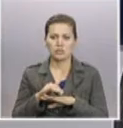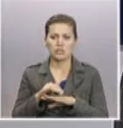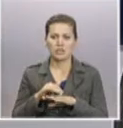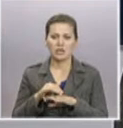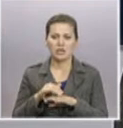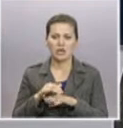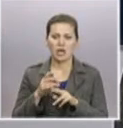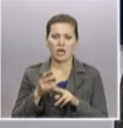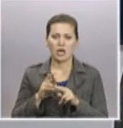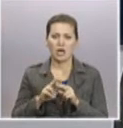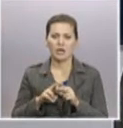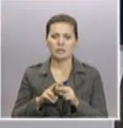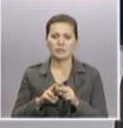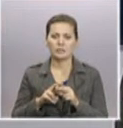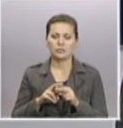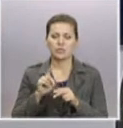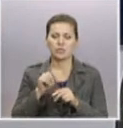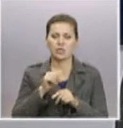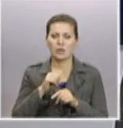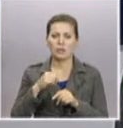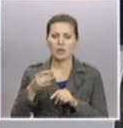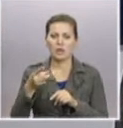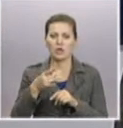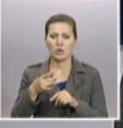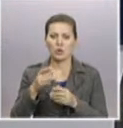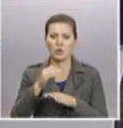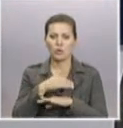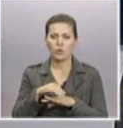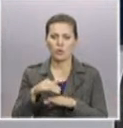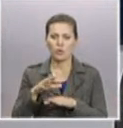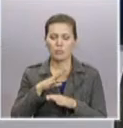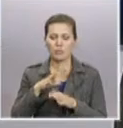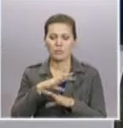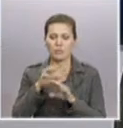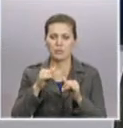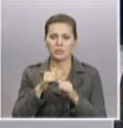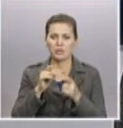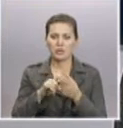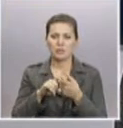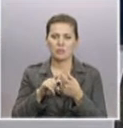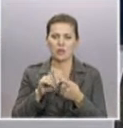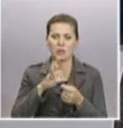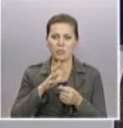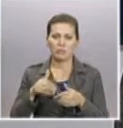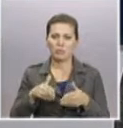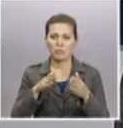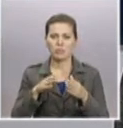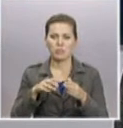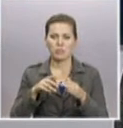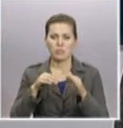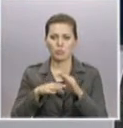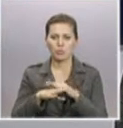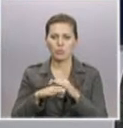вы заметили, мы тот же самый Райымбек, до границы города, в принципе, со всеми развязками, пешеходными переходами,